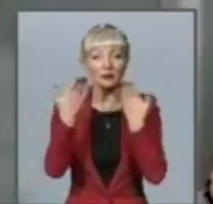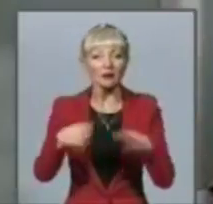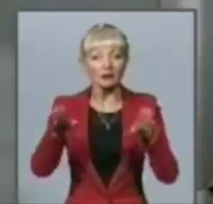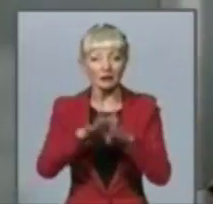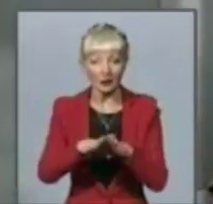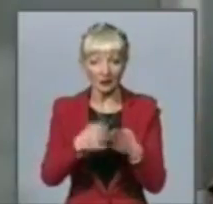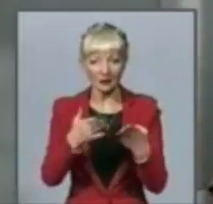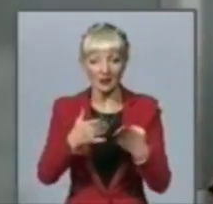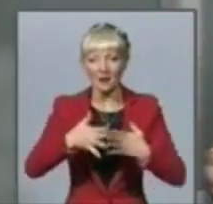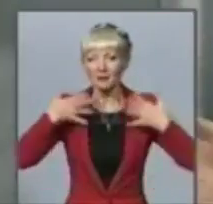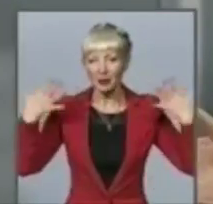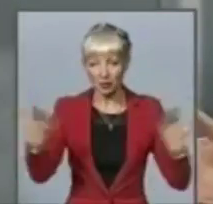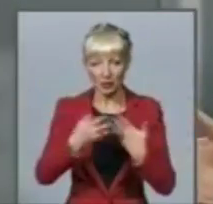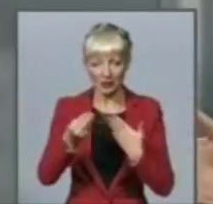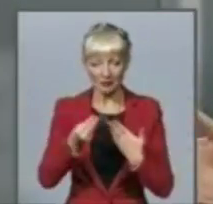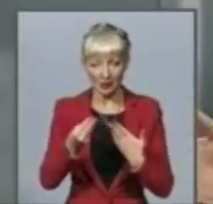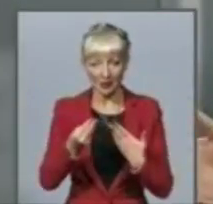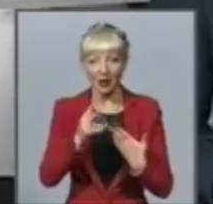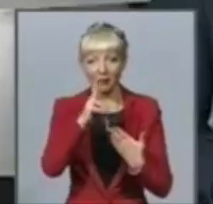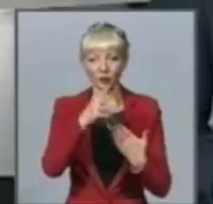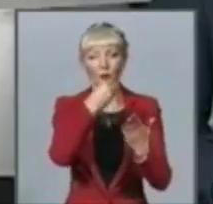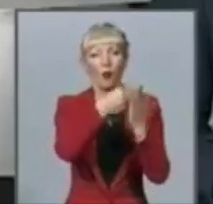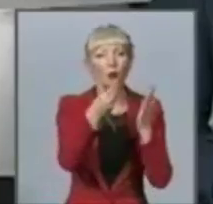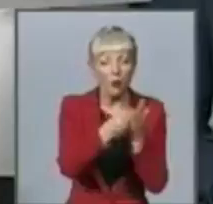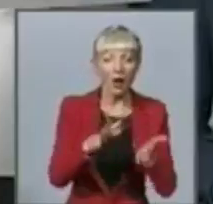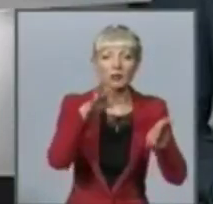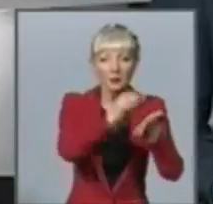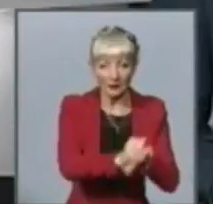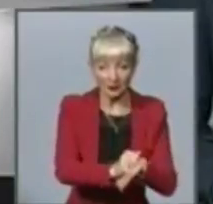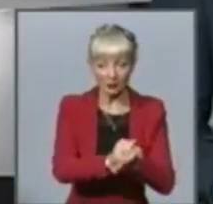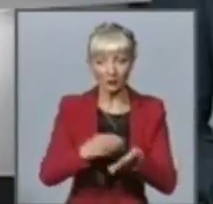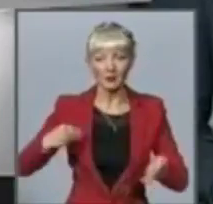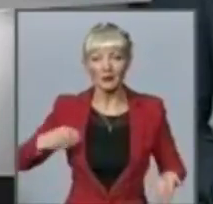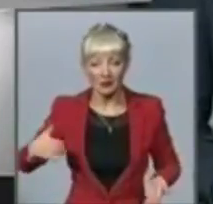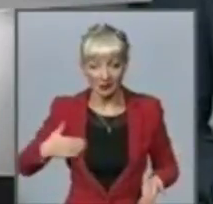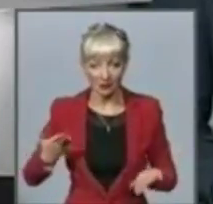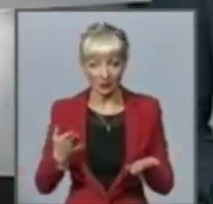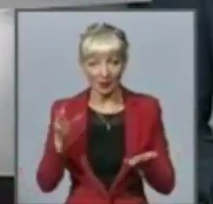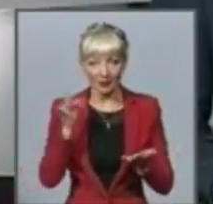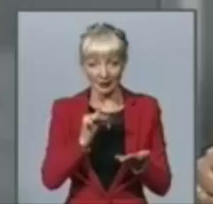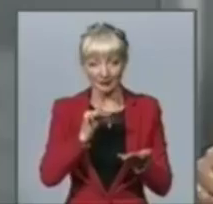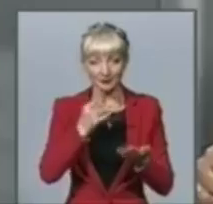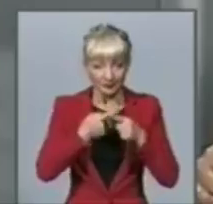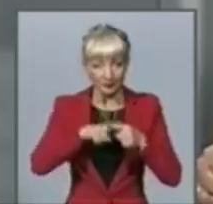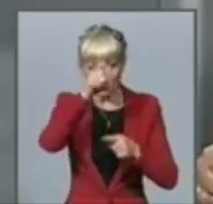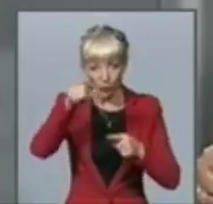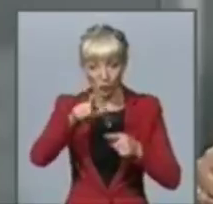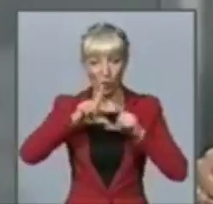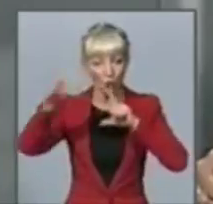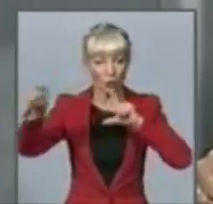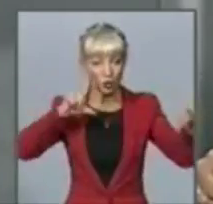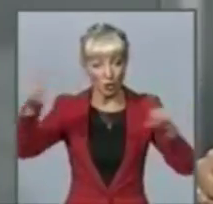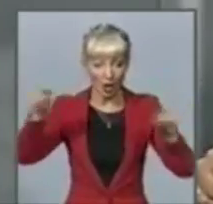аграрних латифундистів, як у нас, які ту землю скуповують, прихватизовують, і село гине, а люди зубожують, роз'їжджаються з села. Подивіться, минулого